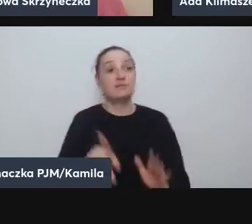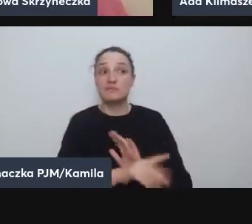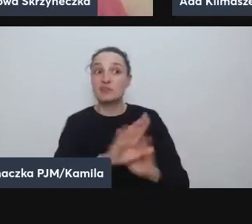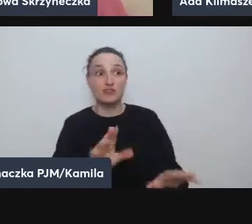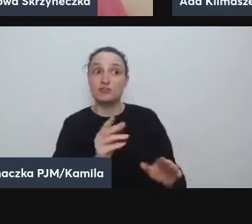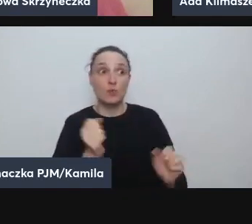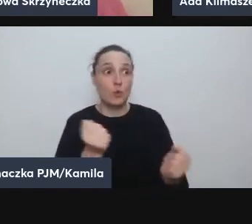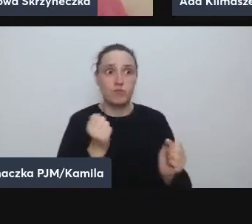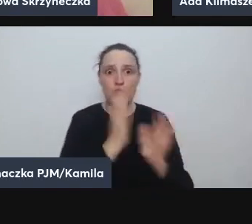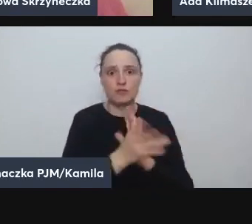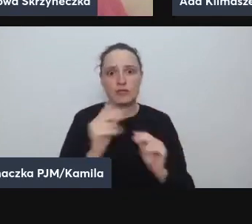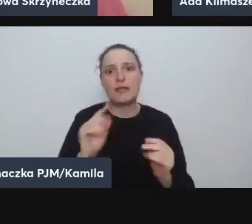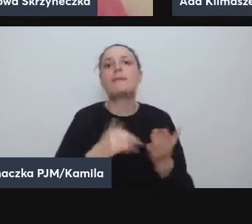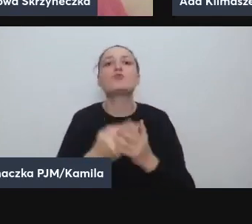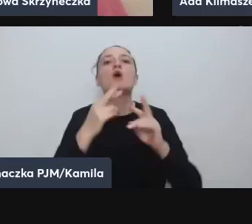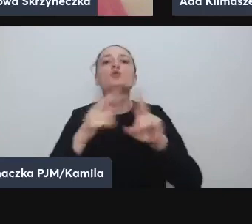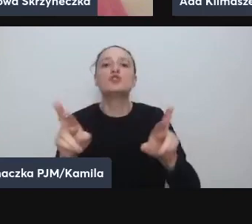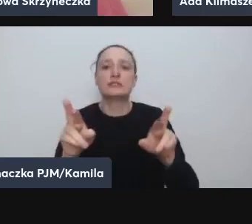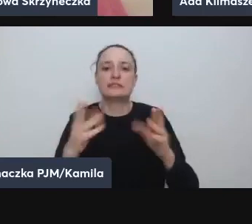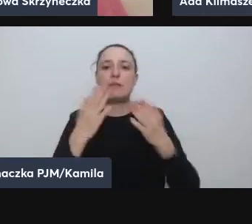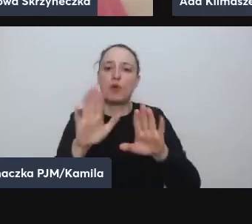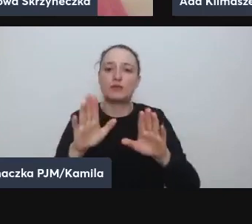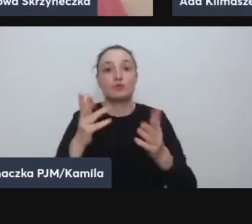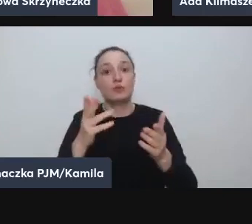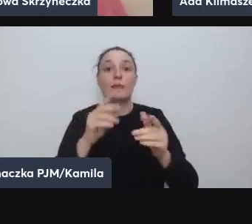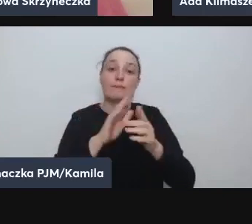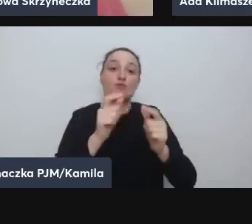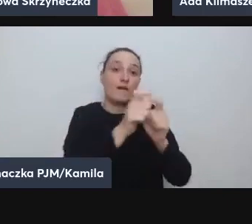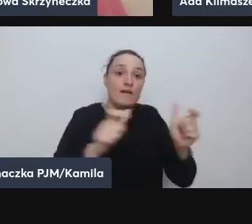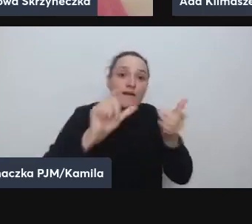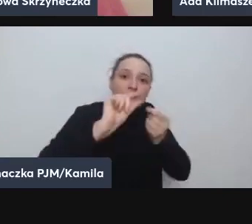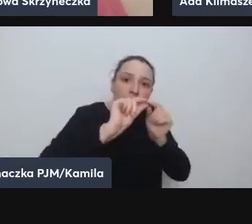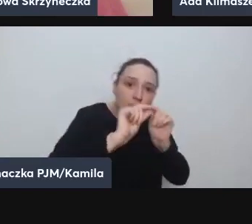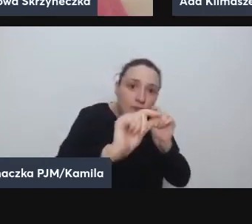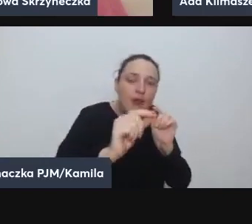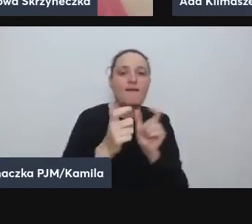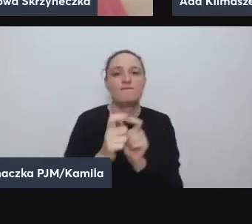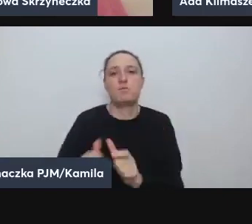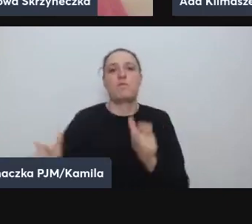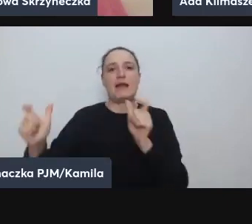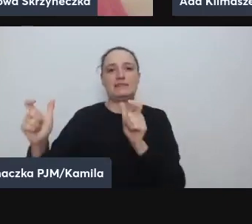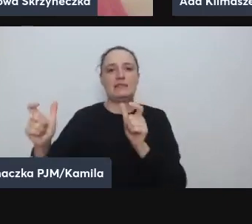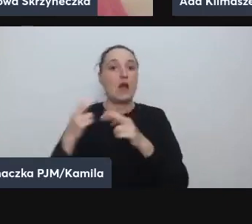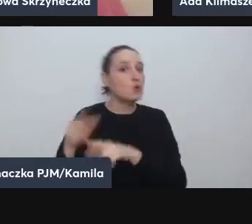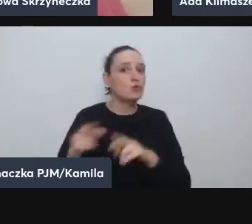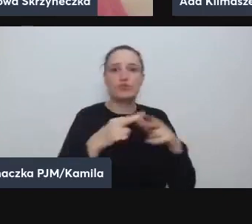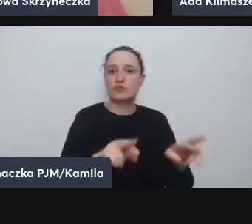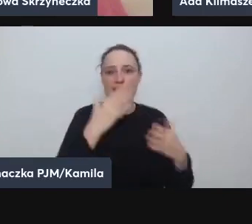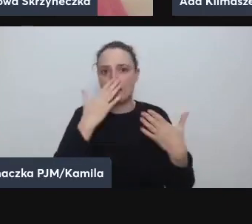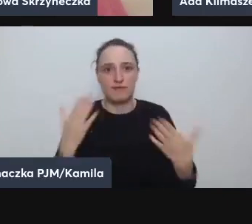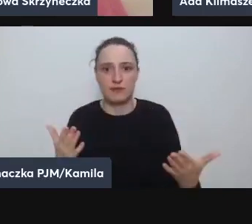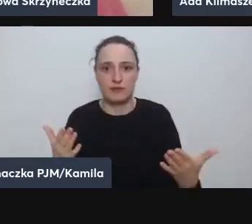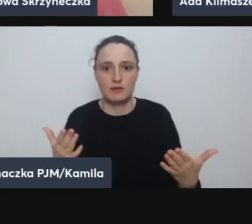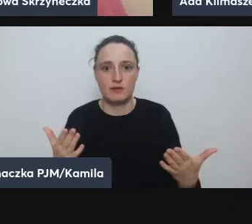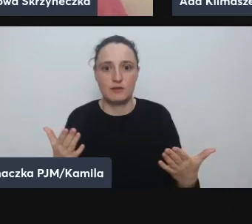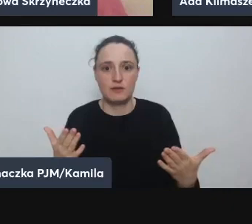przykład pokazuję różnicę, nie, że wkładka i podpaska, nie, i jaka jest różnica, nie, i